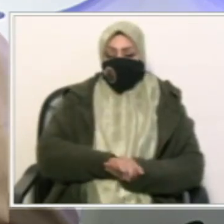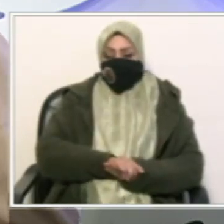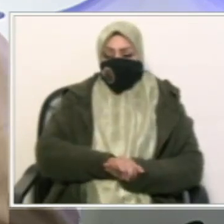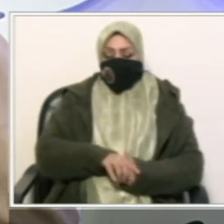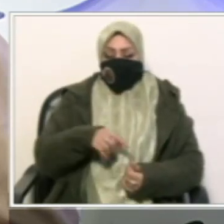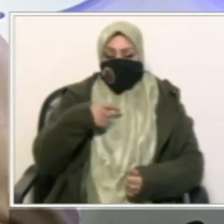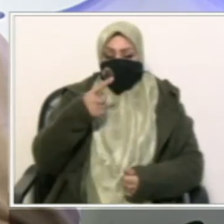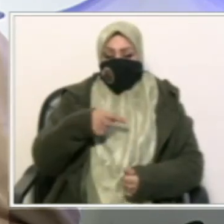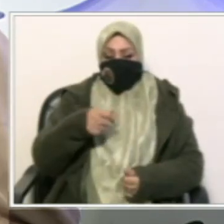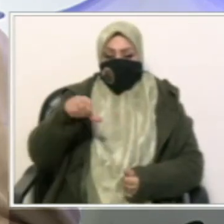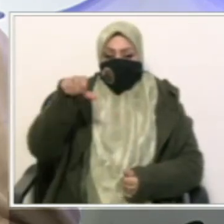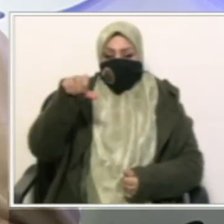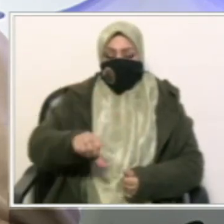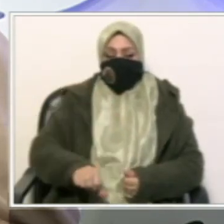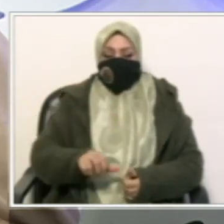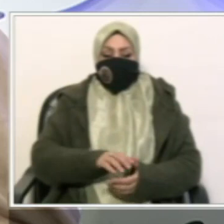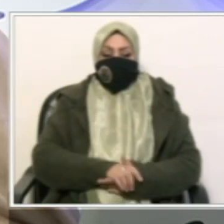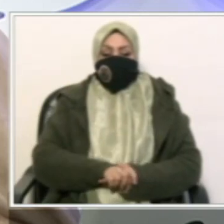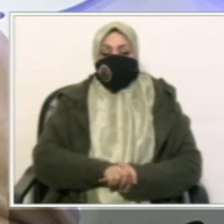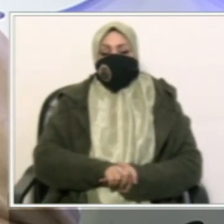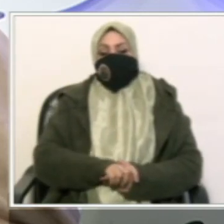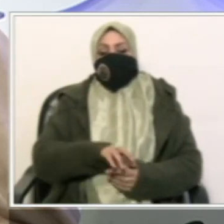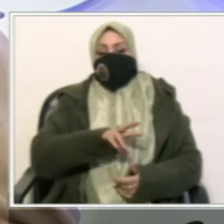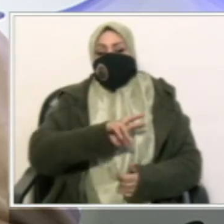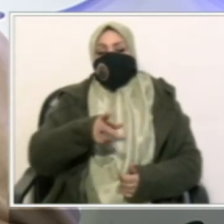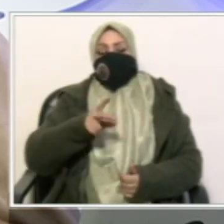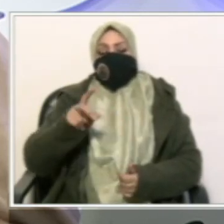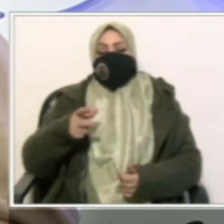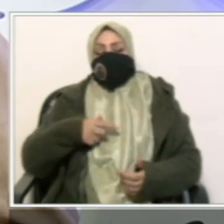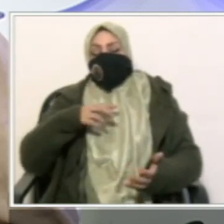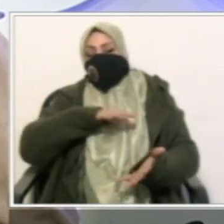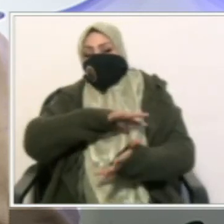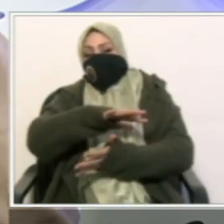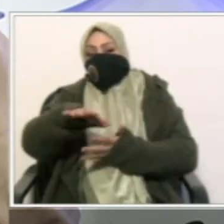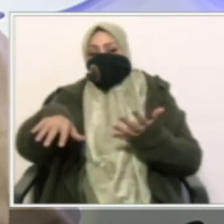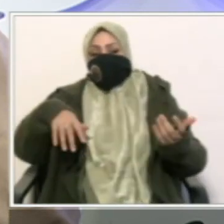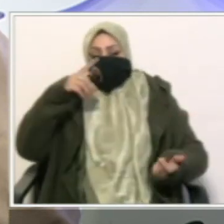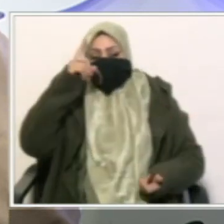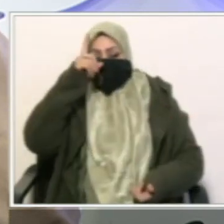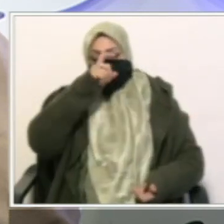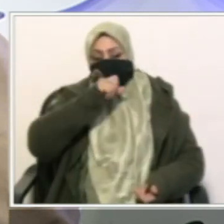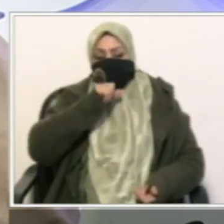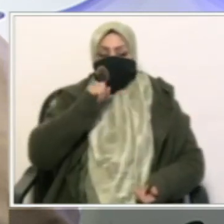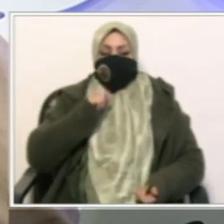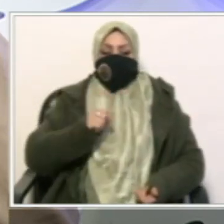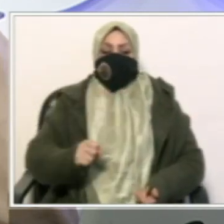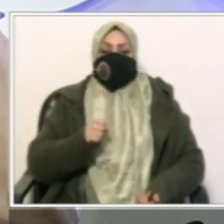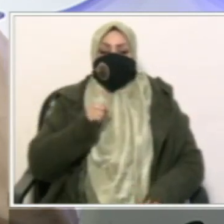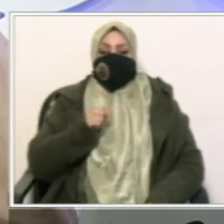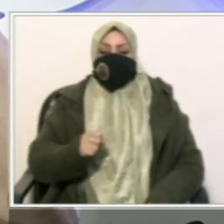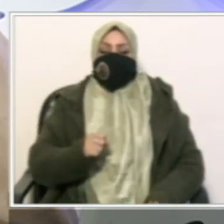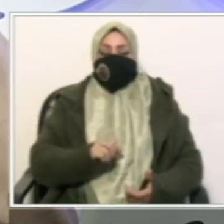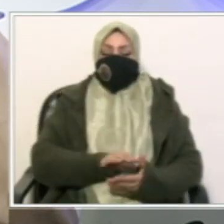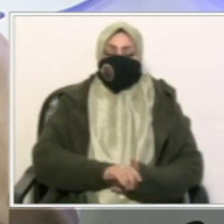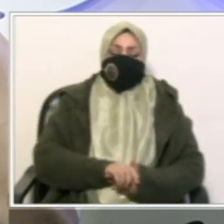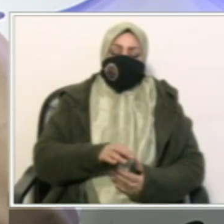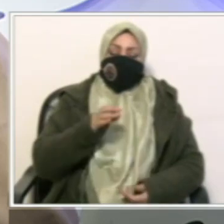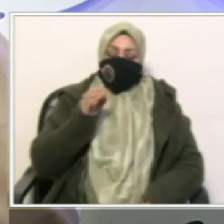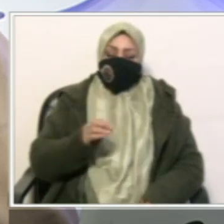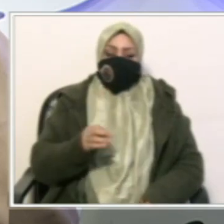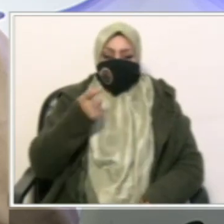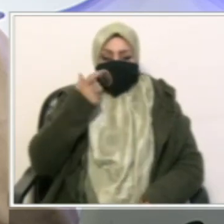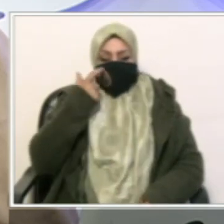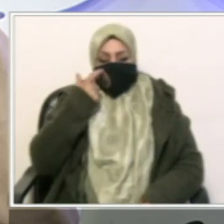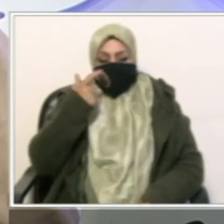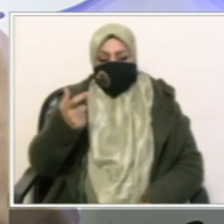في مداخل لا تحمد عقباها. فينبغي عليهم من باب النصح. أما قضية التحاور